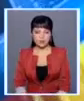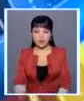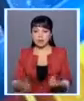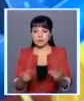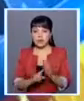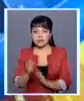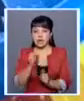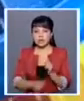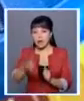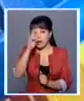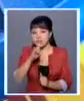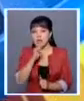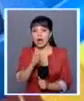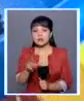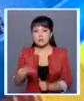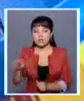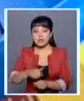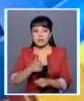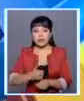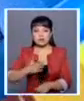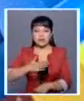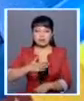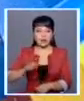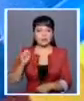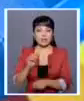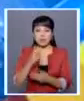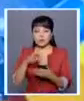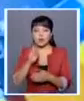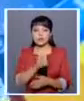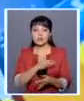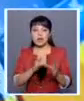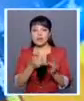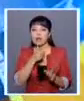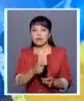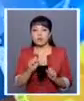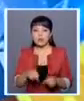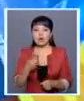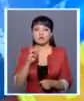Енді кез келген қазақстандық азамат елбасының ресми сайтына кіруге мүмкіндігі бар. Мемлекет басшысының